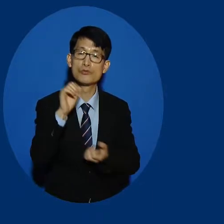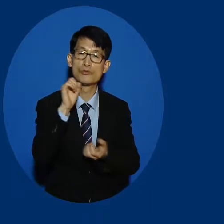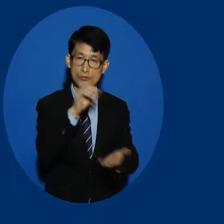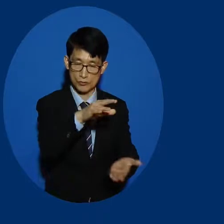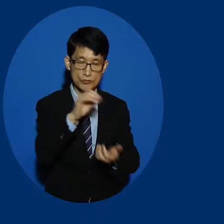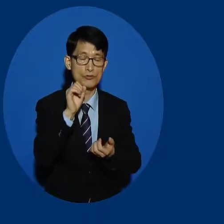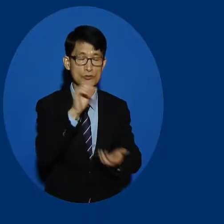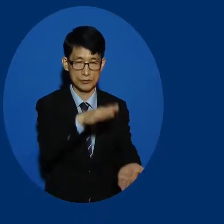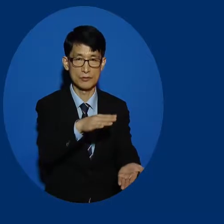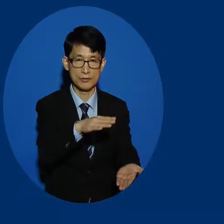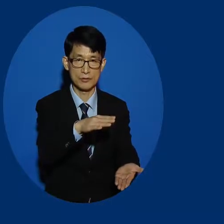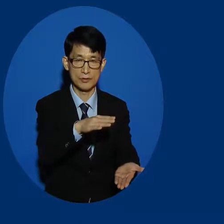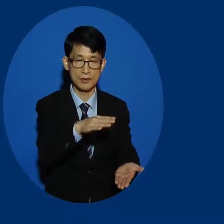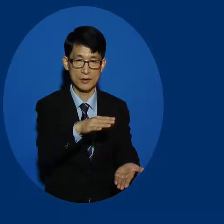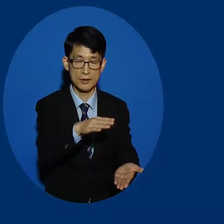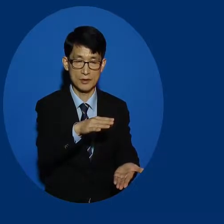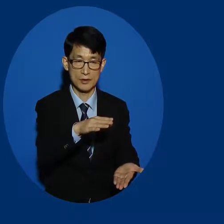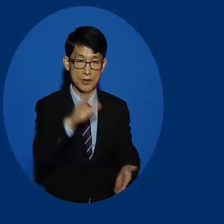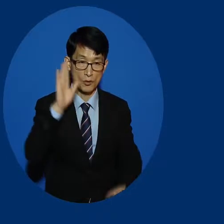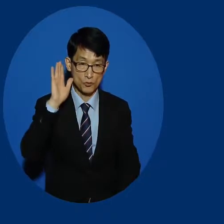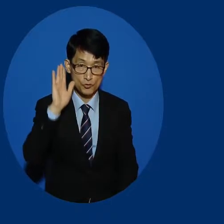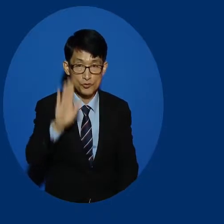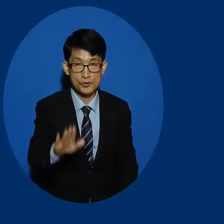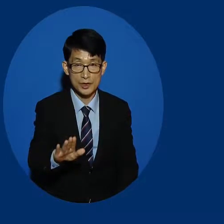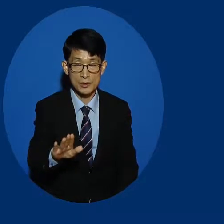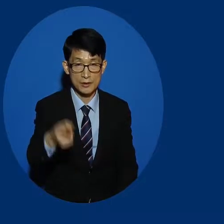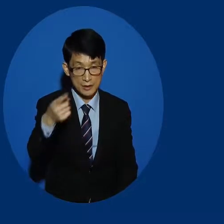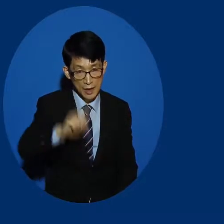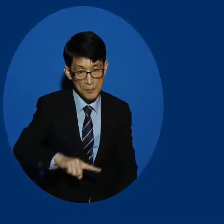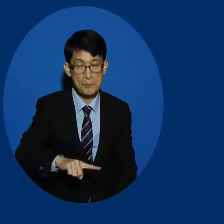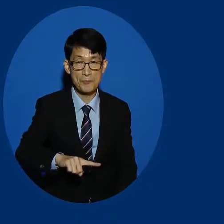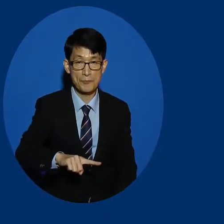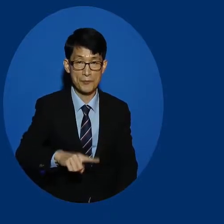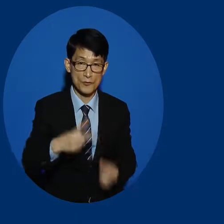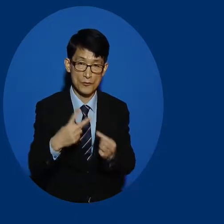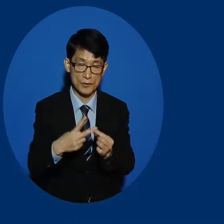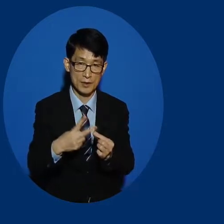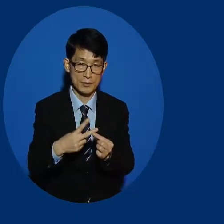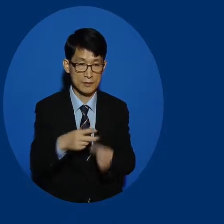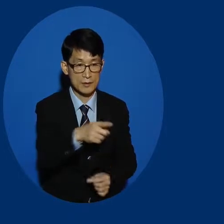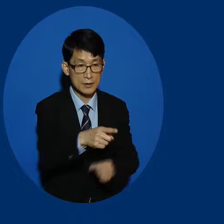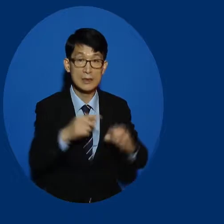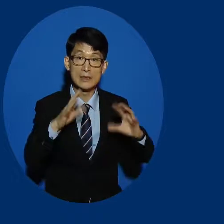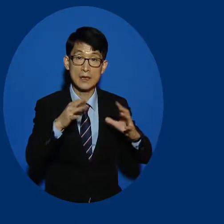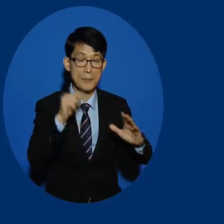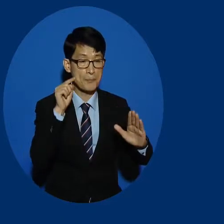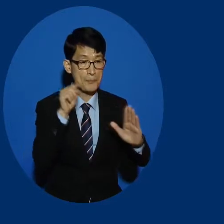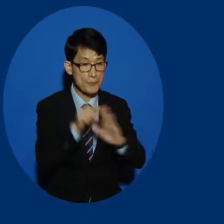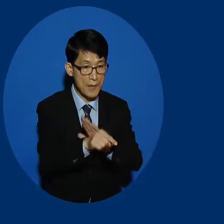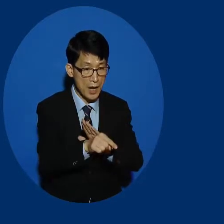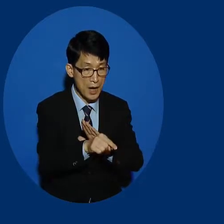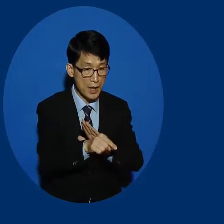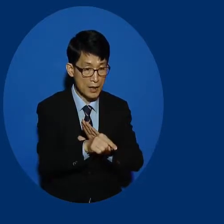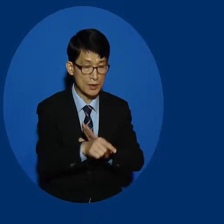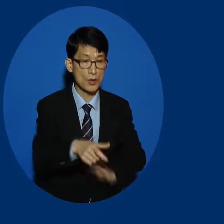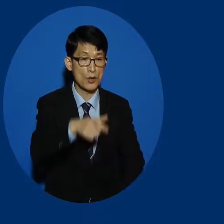날라줘요. 그러다가 그 다음 단계에 가면 그 나라에 가서 우물을